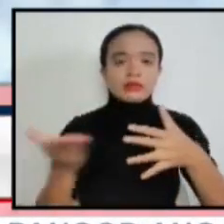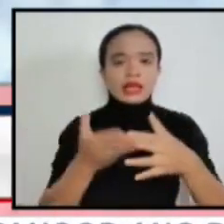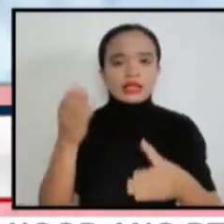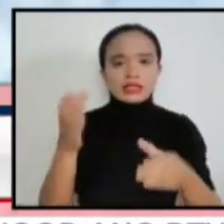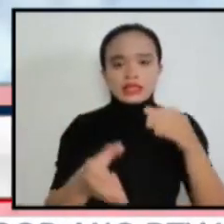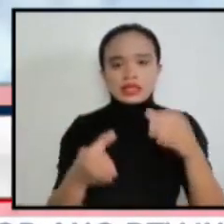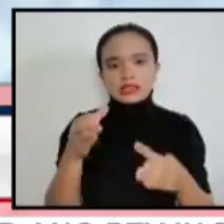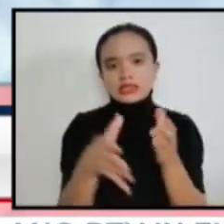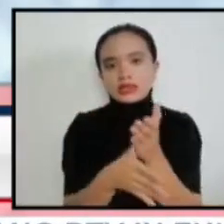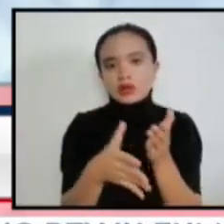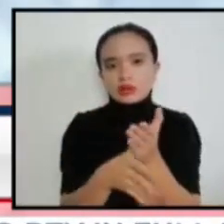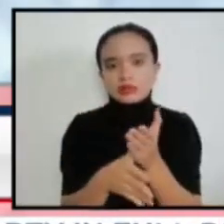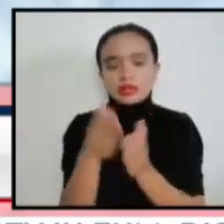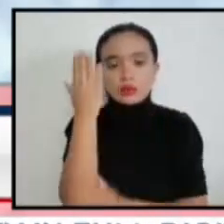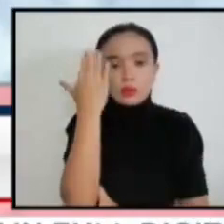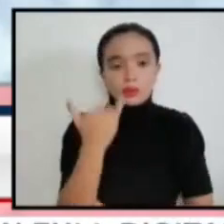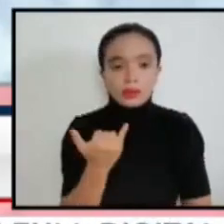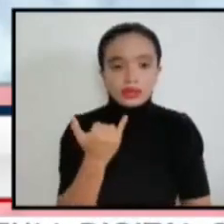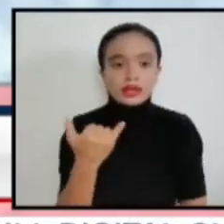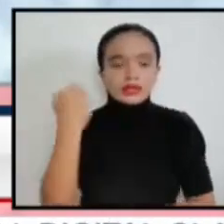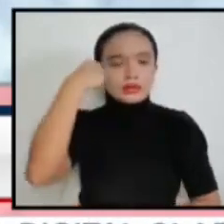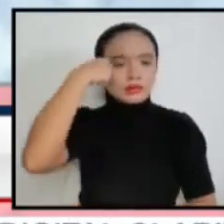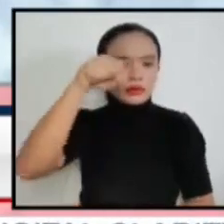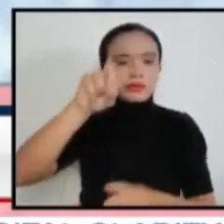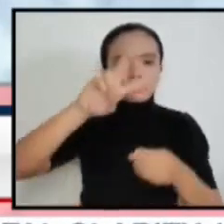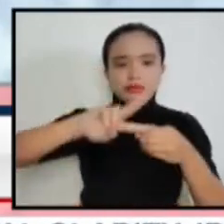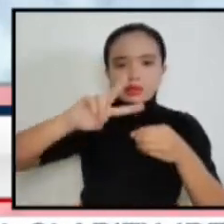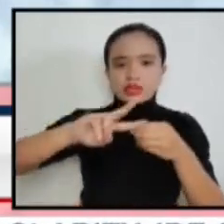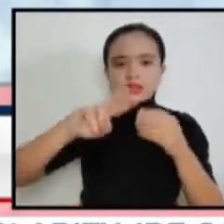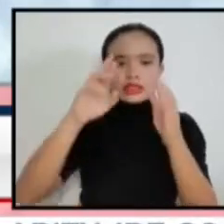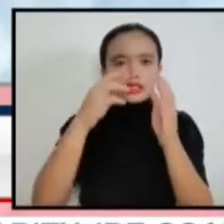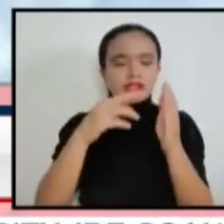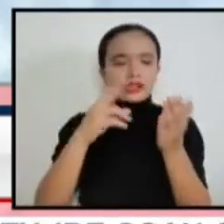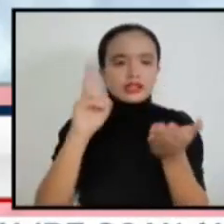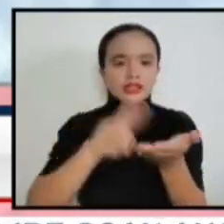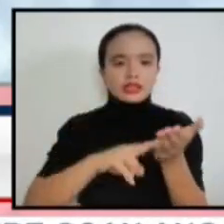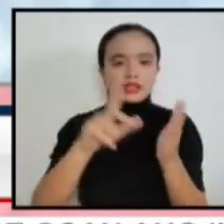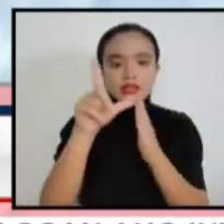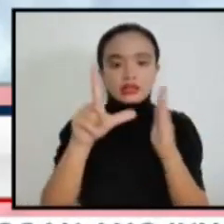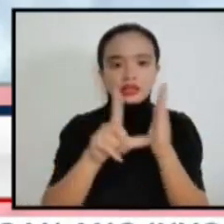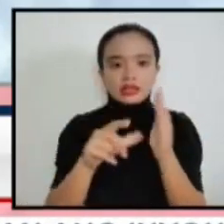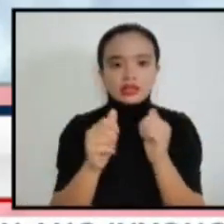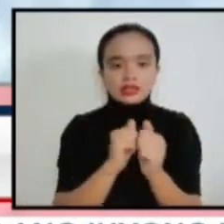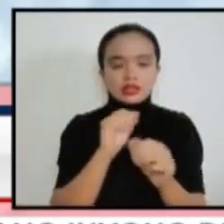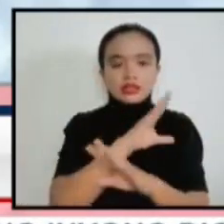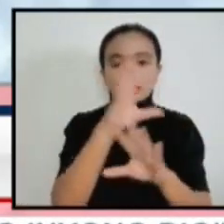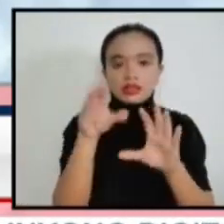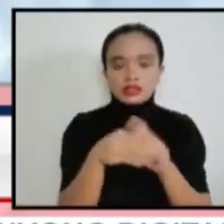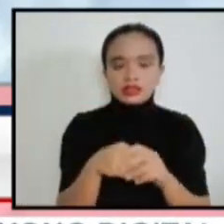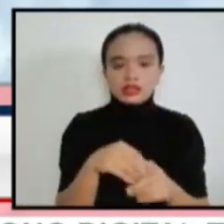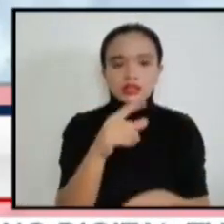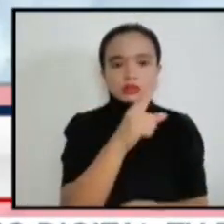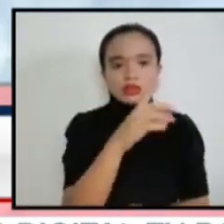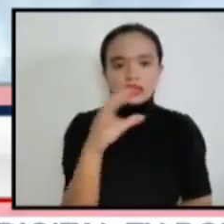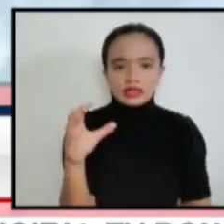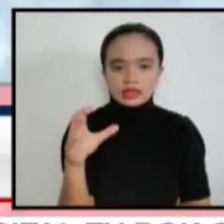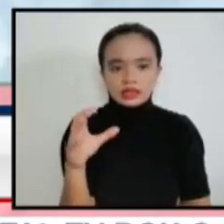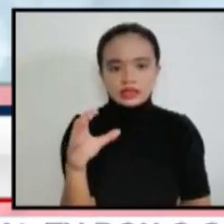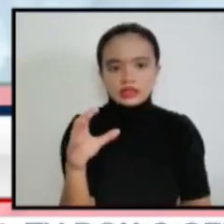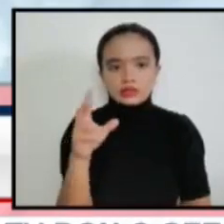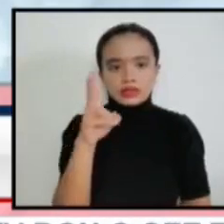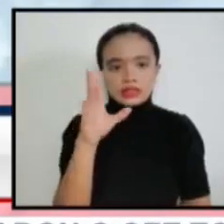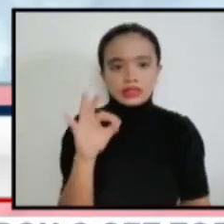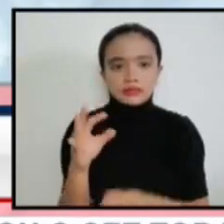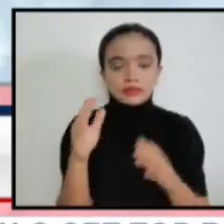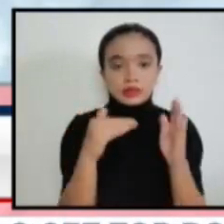bilang paglabag sa Voter Registration Act of 1996. Bahagi sila ng halos 120,000 Pilipino na maaaring